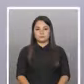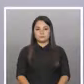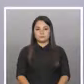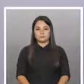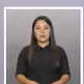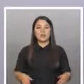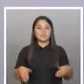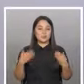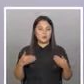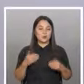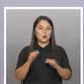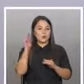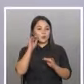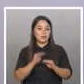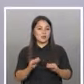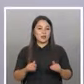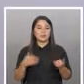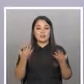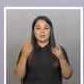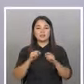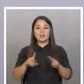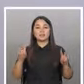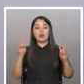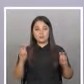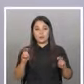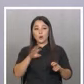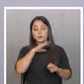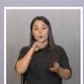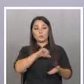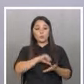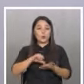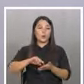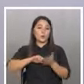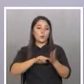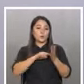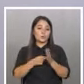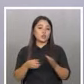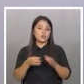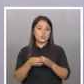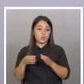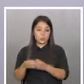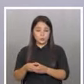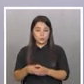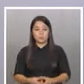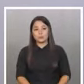Сәлеметсіздер ме, оқушылар? Бүгінгі сабағымыздың тақырыбы көп мүшені көбейткіштерге жіктеу.